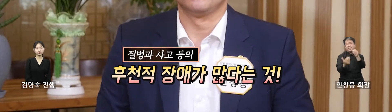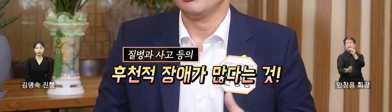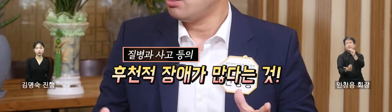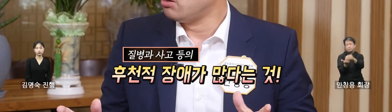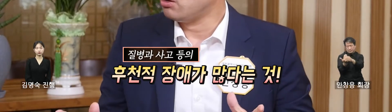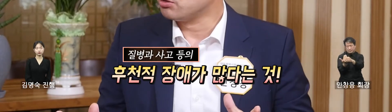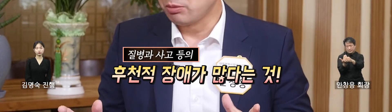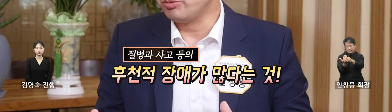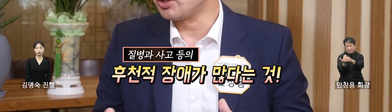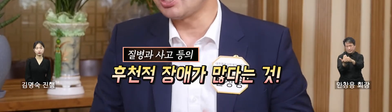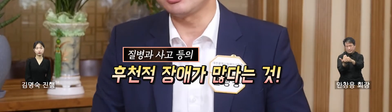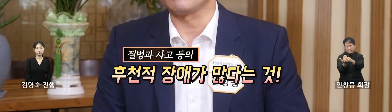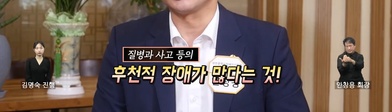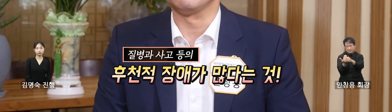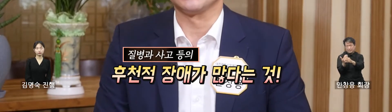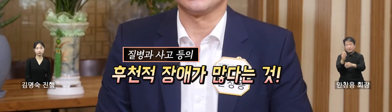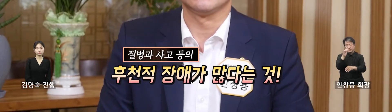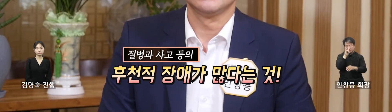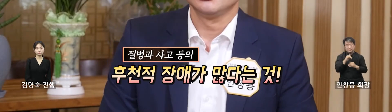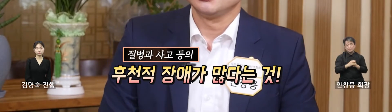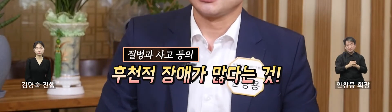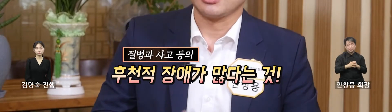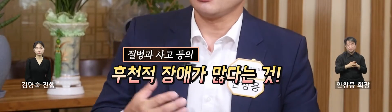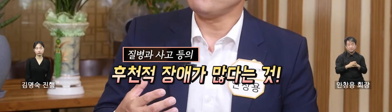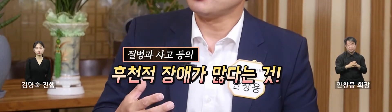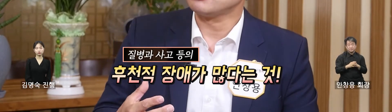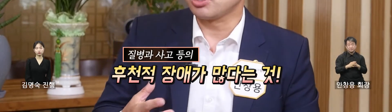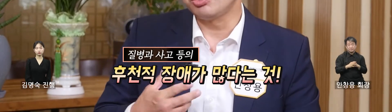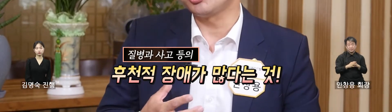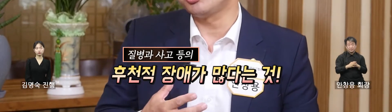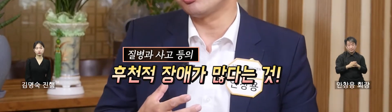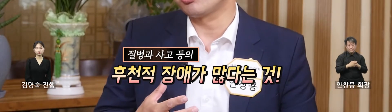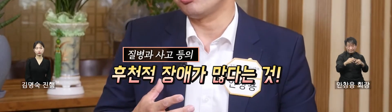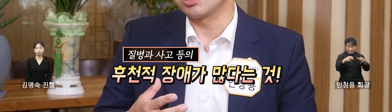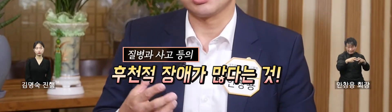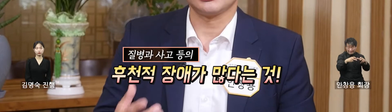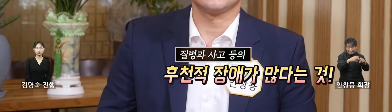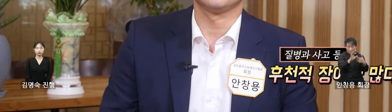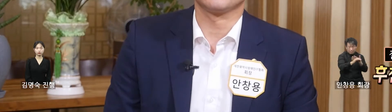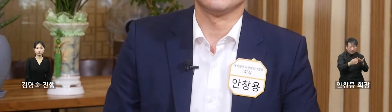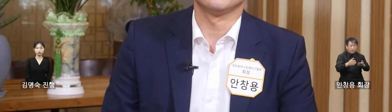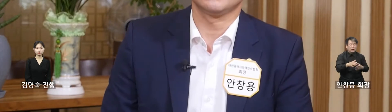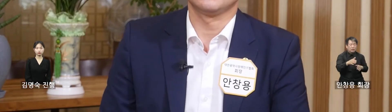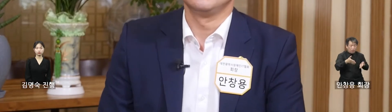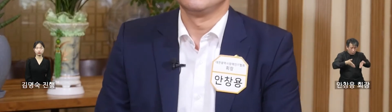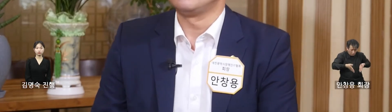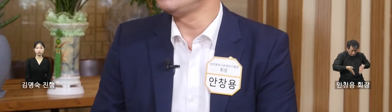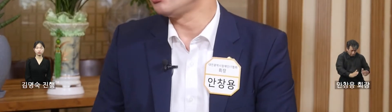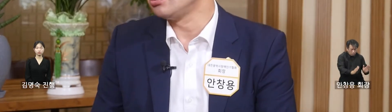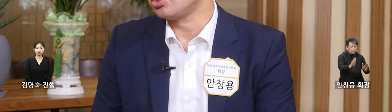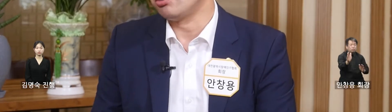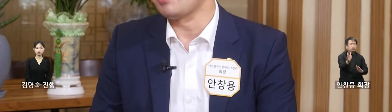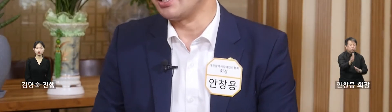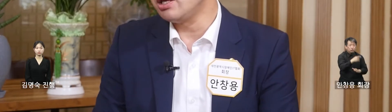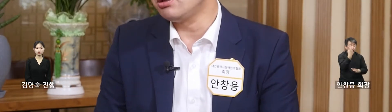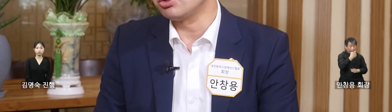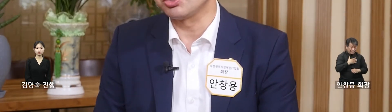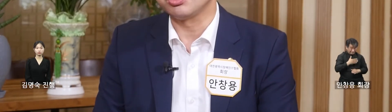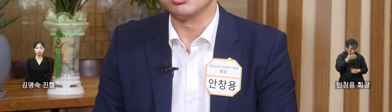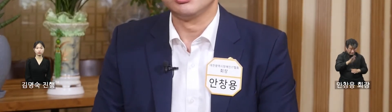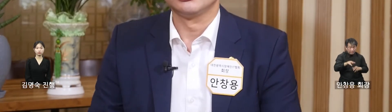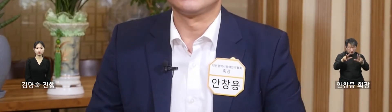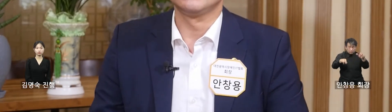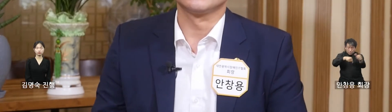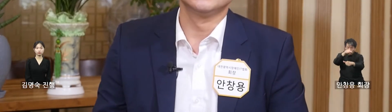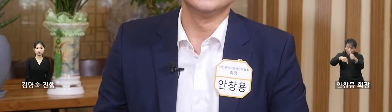정도 대부분 차지하고 있습니다. 장애하면 선천적으로 우리가 생각할 수가 있는데 현실은 정반대인